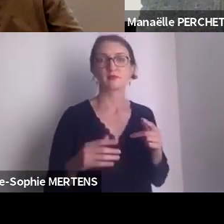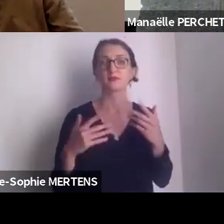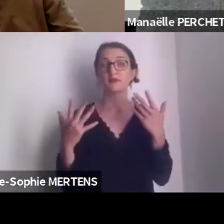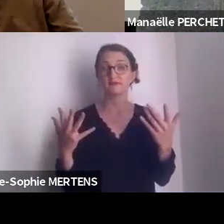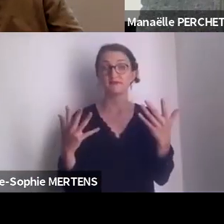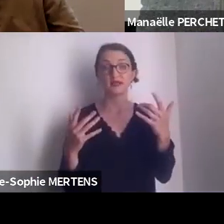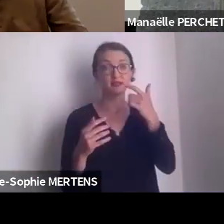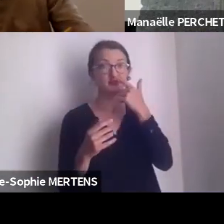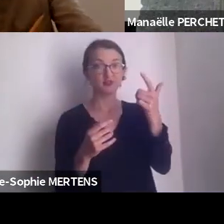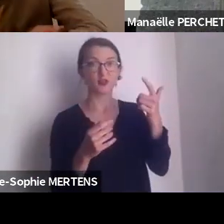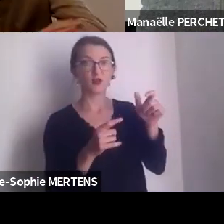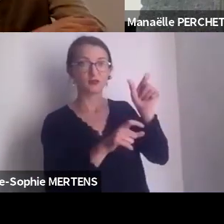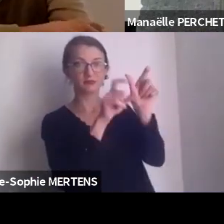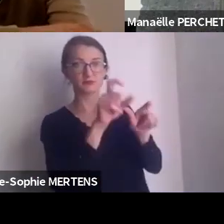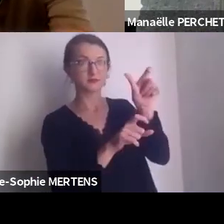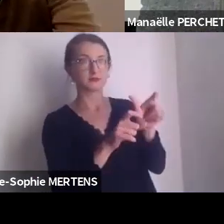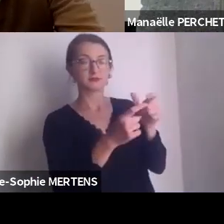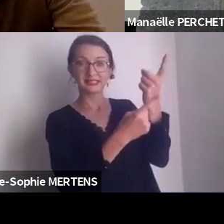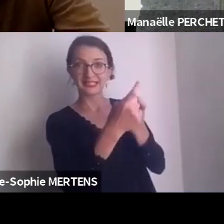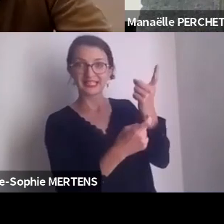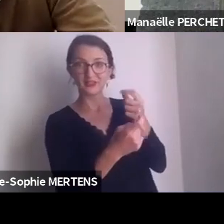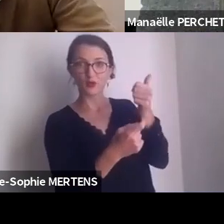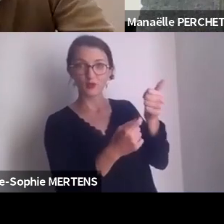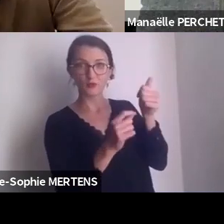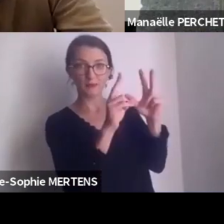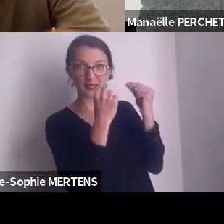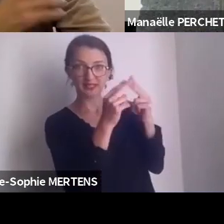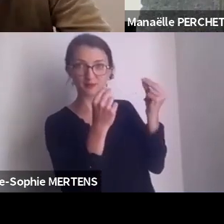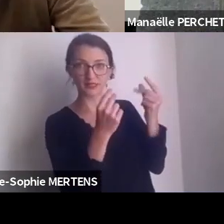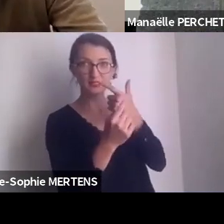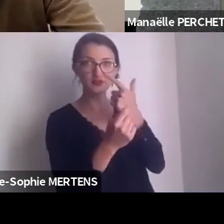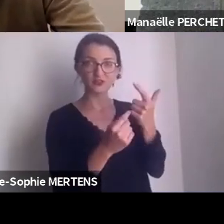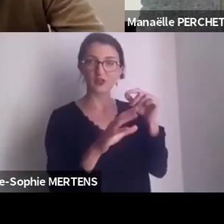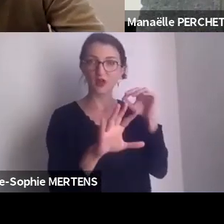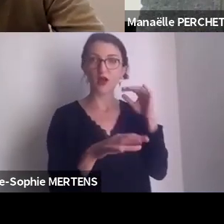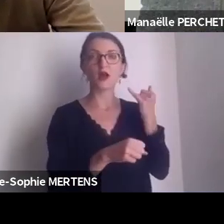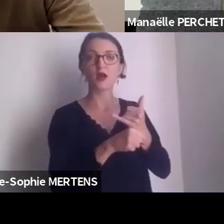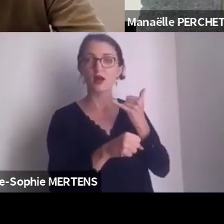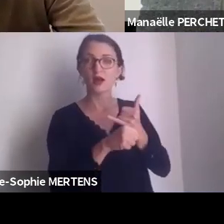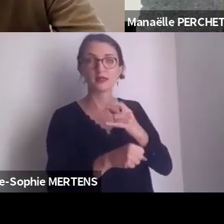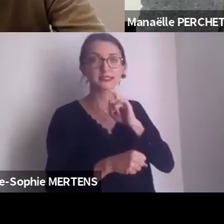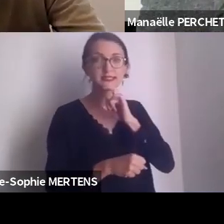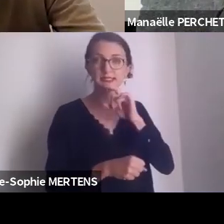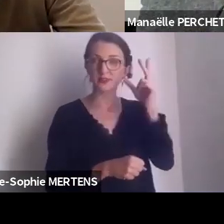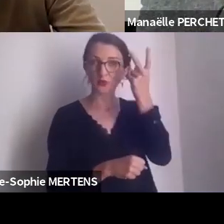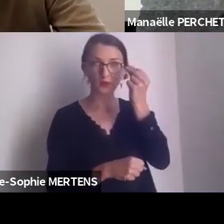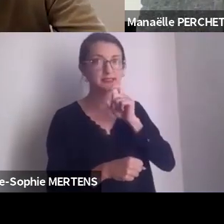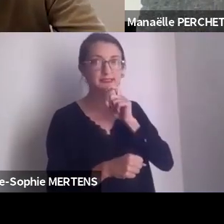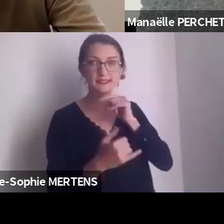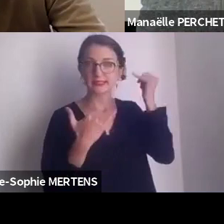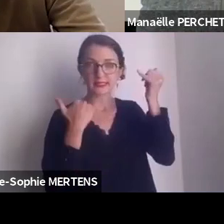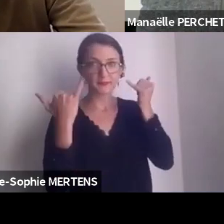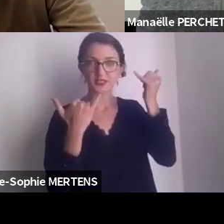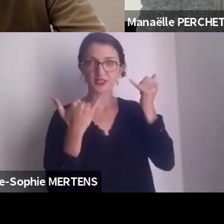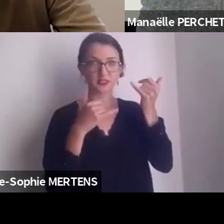d'apprentissage et de découverte et que vous avez trouvé quelque chose que vous n'auriez pas compris ou imaginé avant d'avoir vécu cette situation. Voilà. Mais